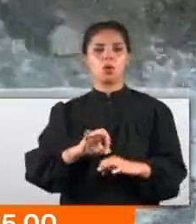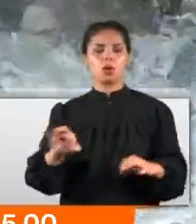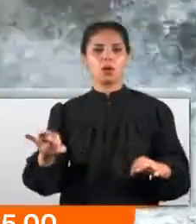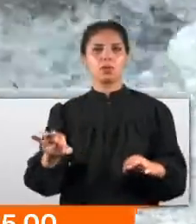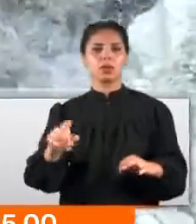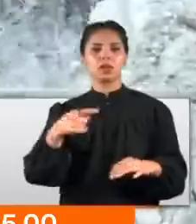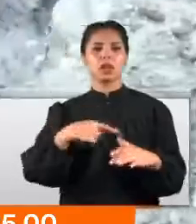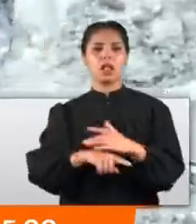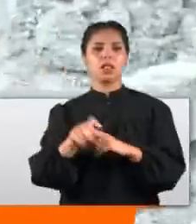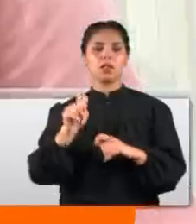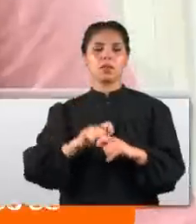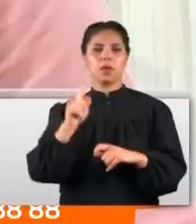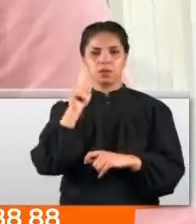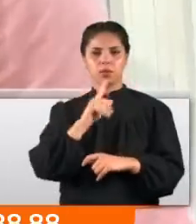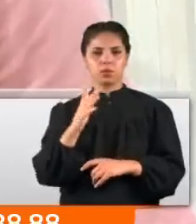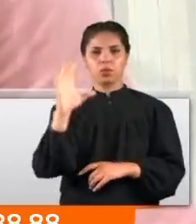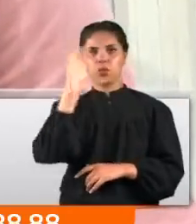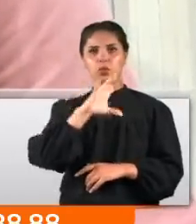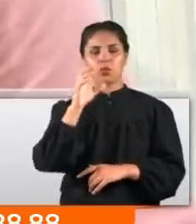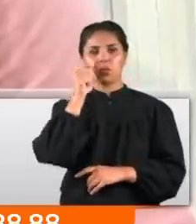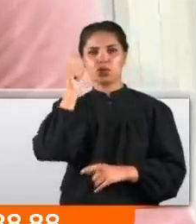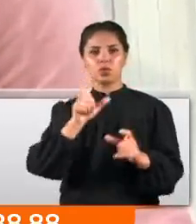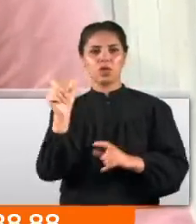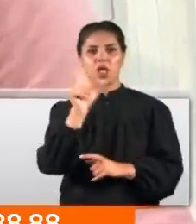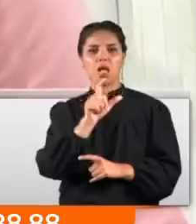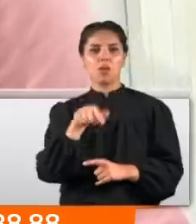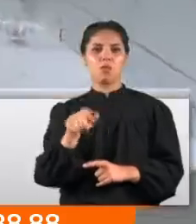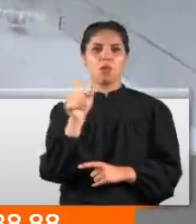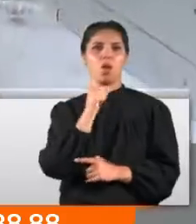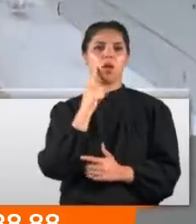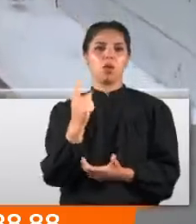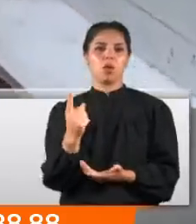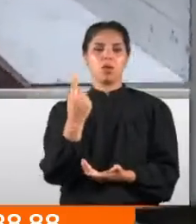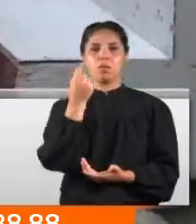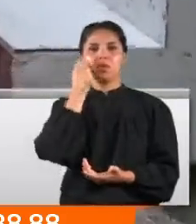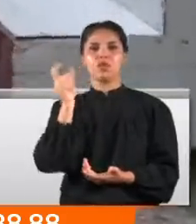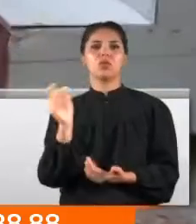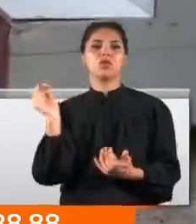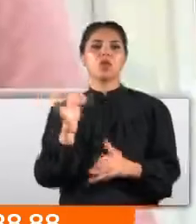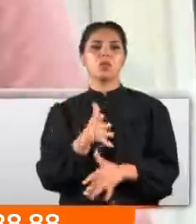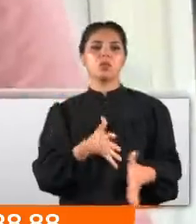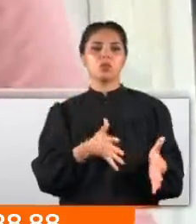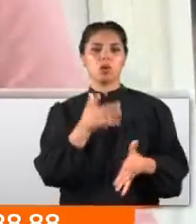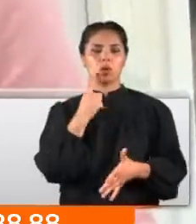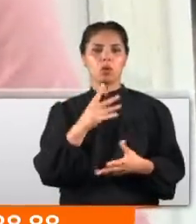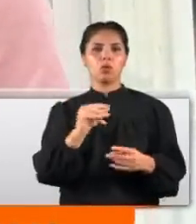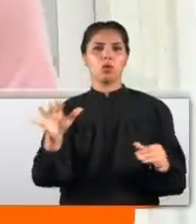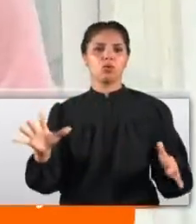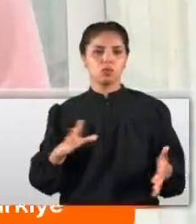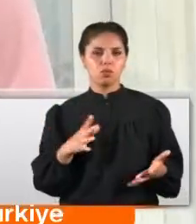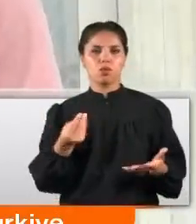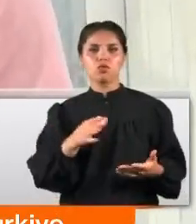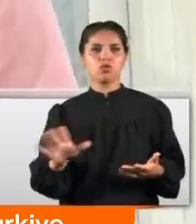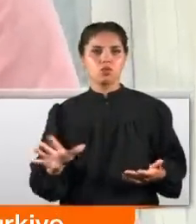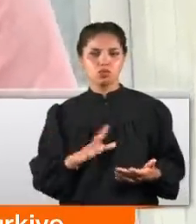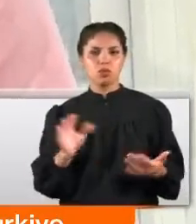yürüttüğü altyapı çalışması. Turistlerin olduğu aylar, bu aylar zaten bir tane insan girmiyor sokaktan. Toz, toprak, çoluğu,